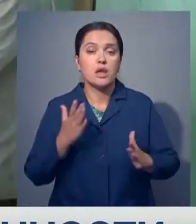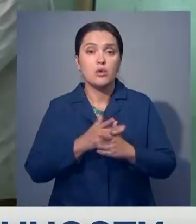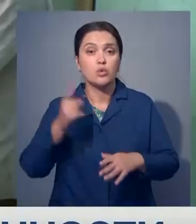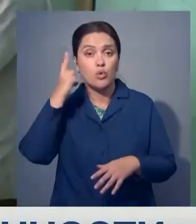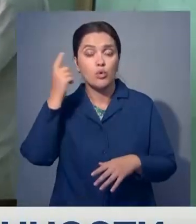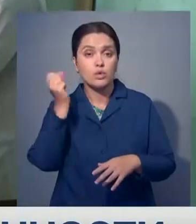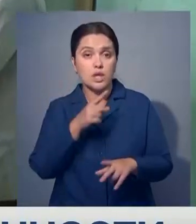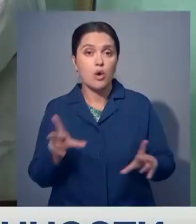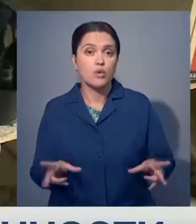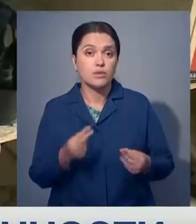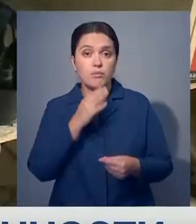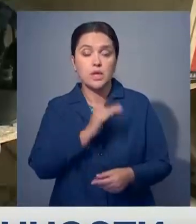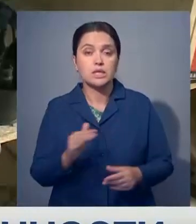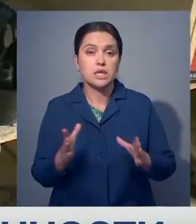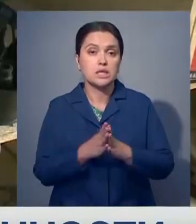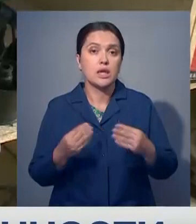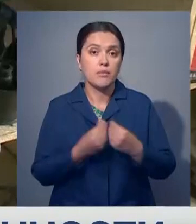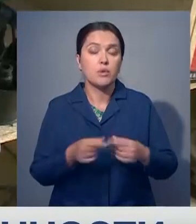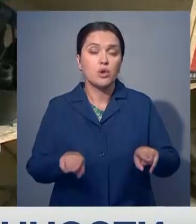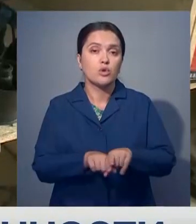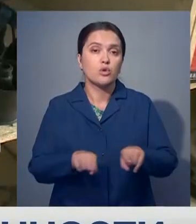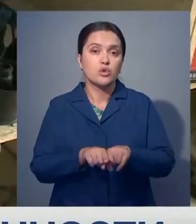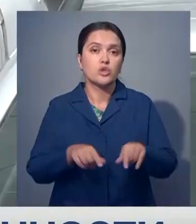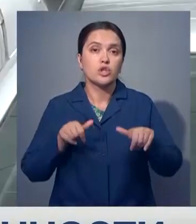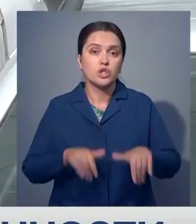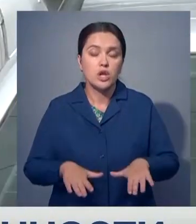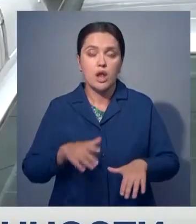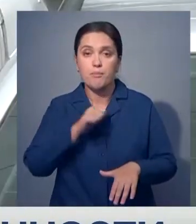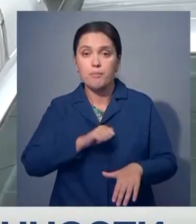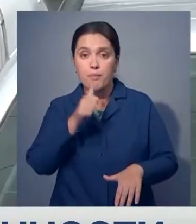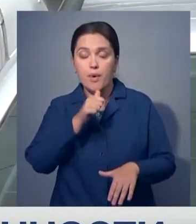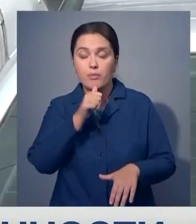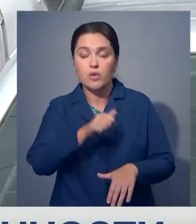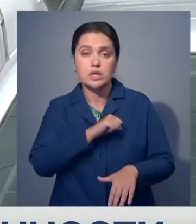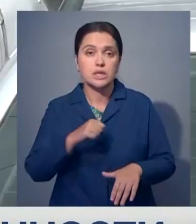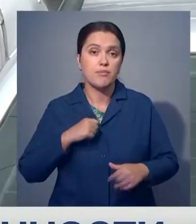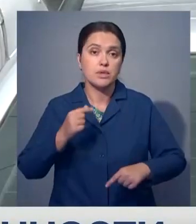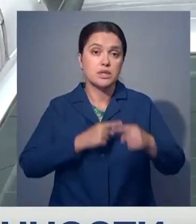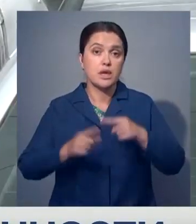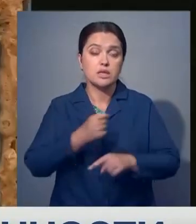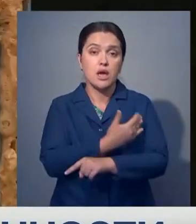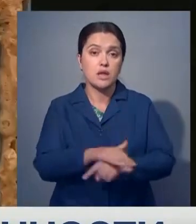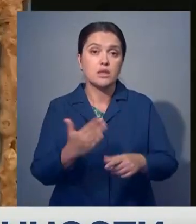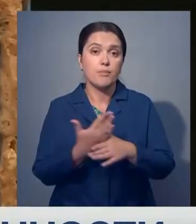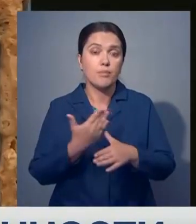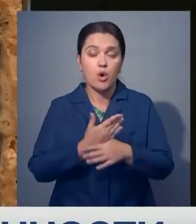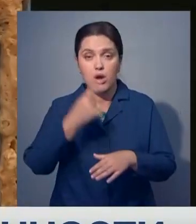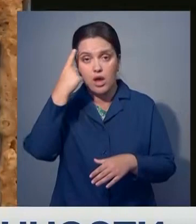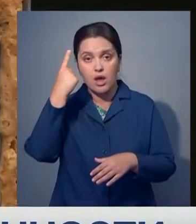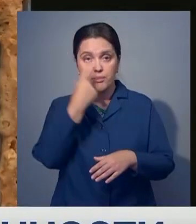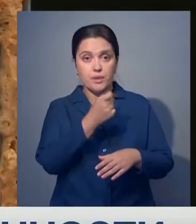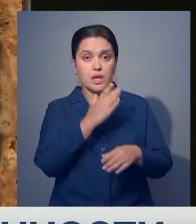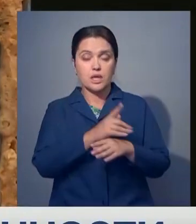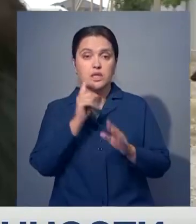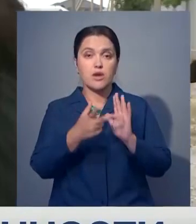успехе многодетной семьи, односельчане тоже решили попробовать себя в бизнесе. В Сузакском районе за адресной помощью обратилось